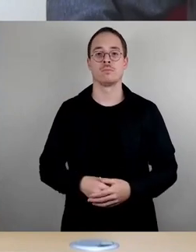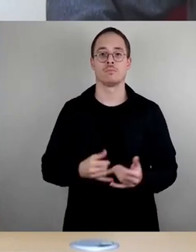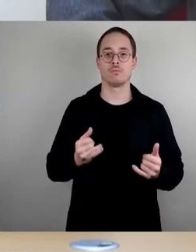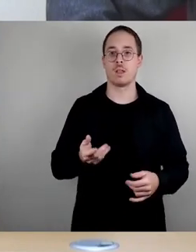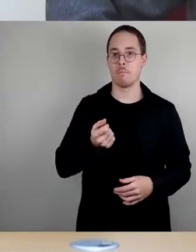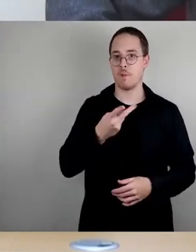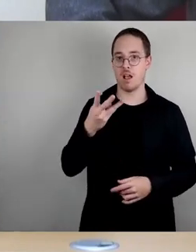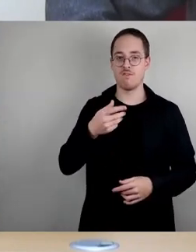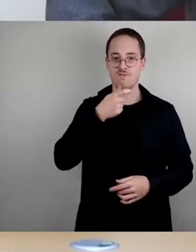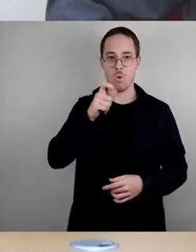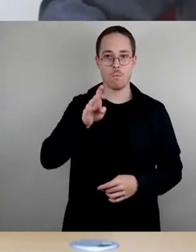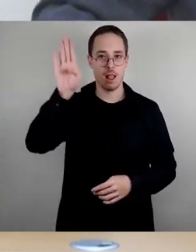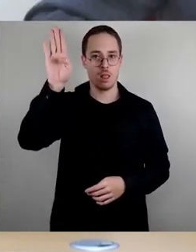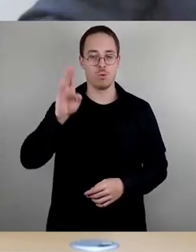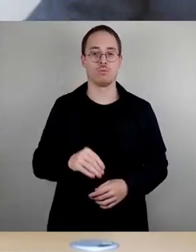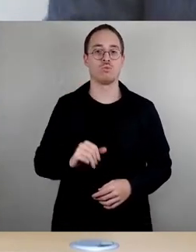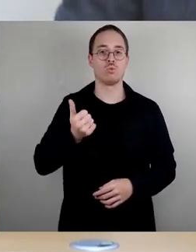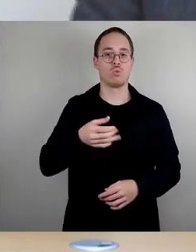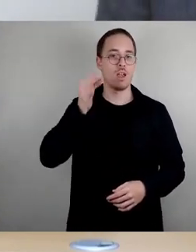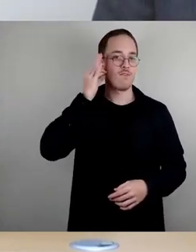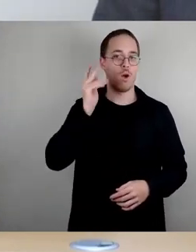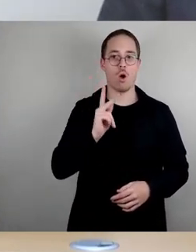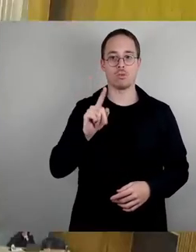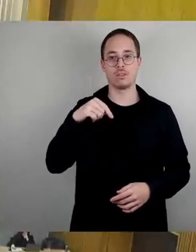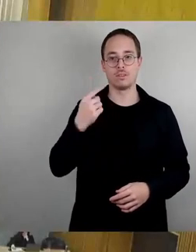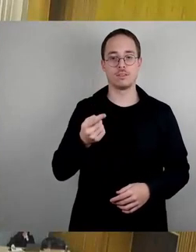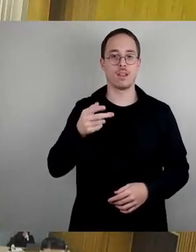da zuerst Frau Krause, dann Herr Böhm.